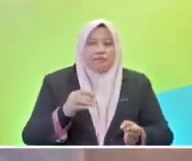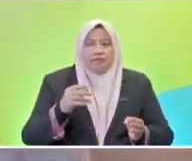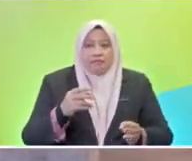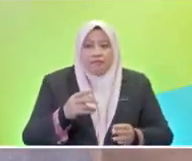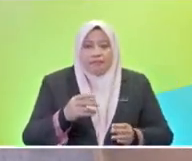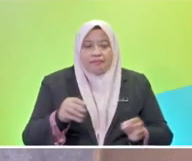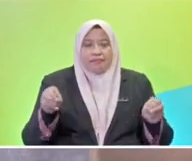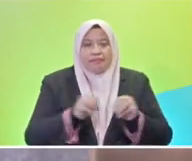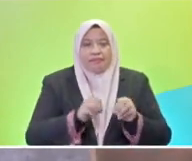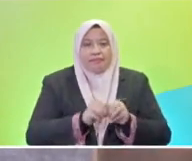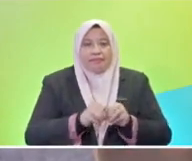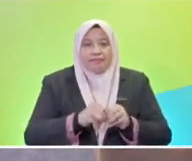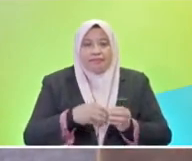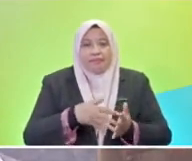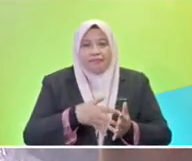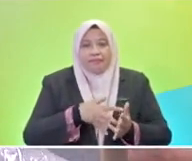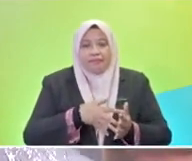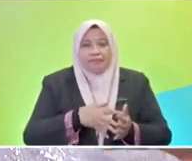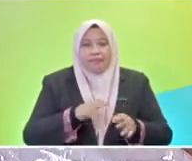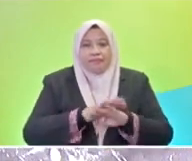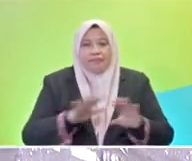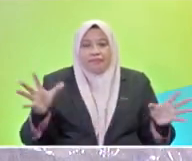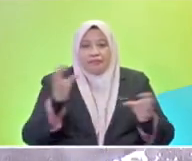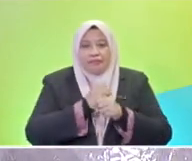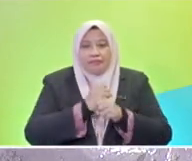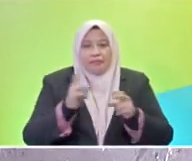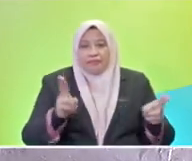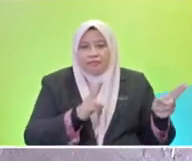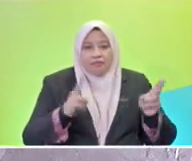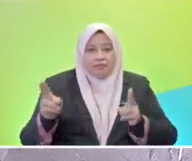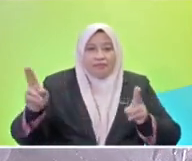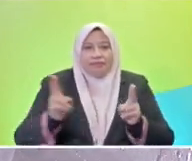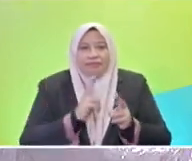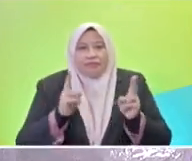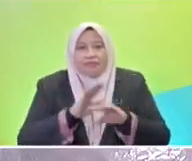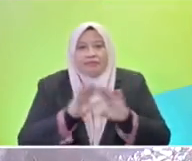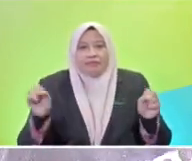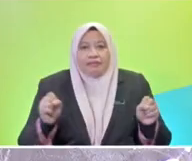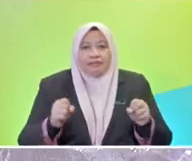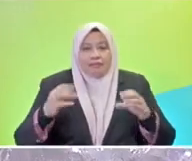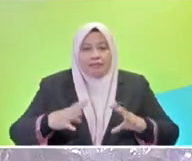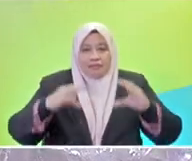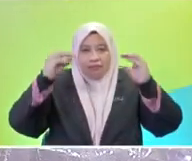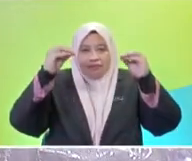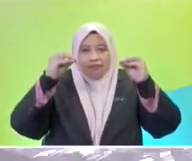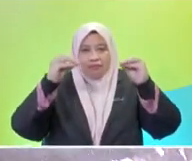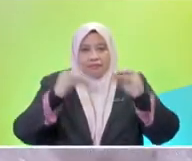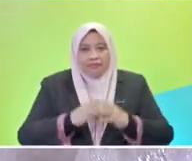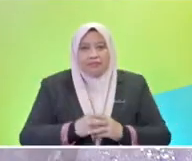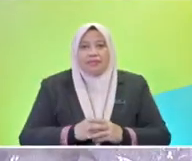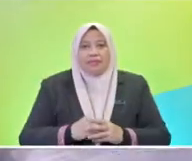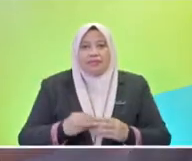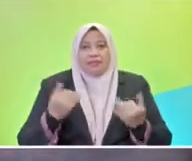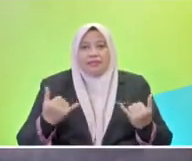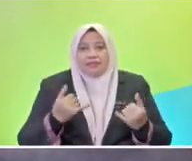Macam mana ni, cikgu? Sebab dia tak dapat udara. Karbon dioksida tu dia tak dapat serap. Cuba tengok